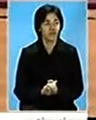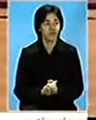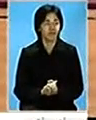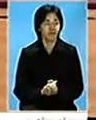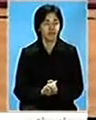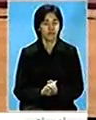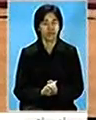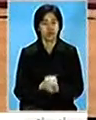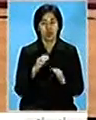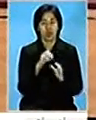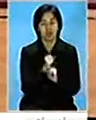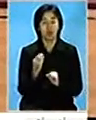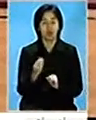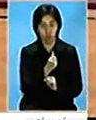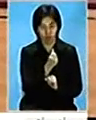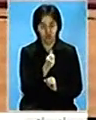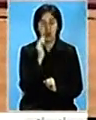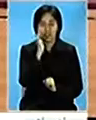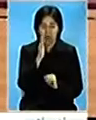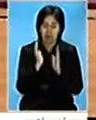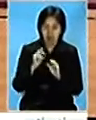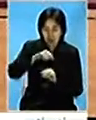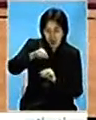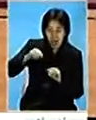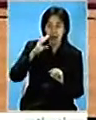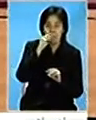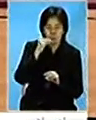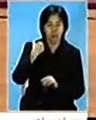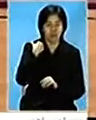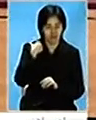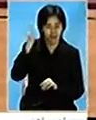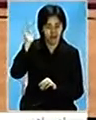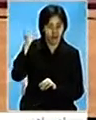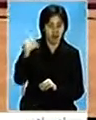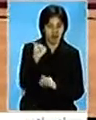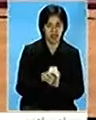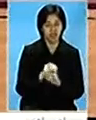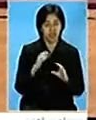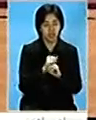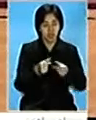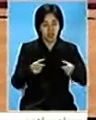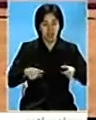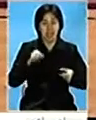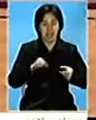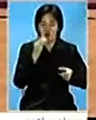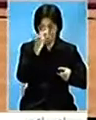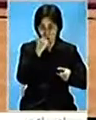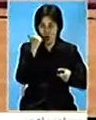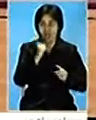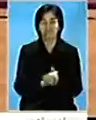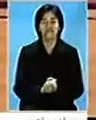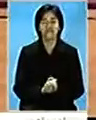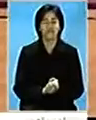ไม่ให้ได้ให้คนอื่นได้พูดด้วยนะคะก็คือในเรื่องของรายงานฉบับนี้สวยงามนะคะ